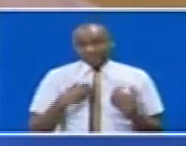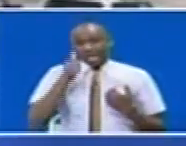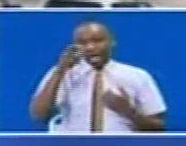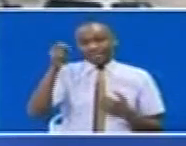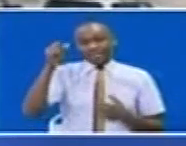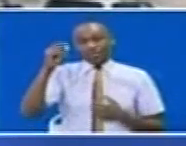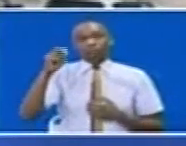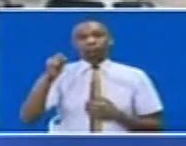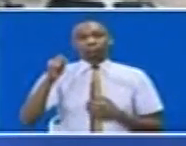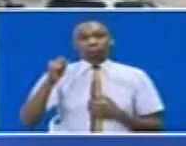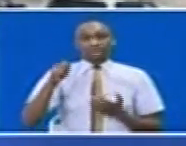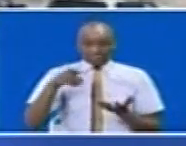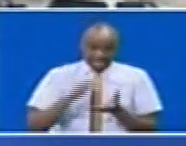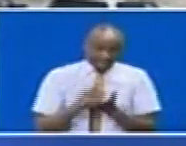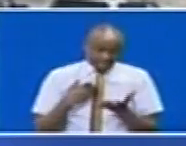acids.